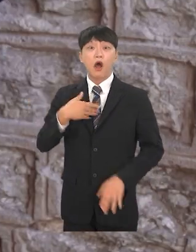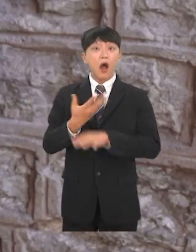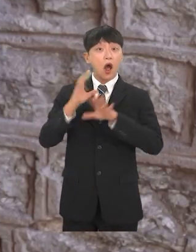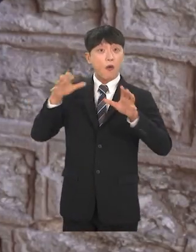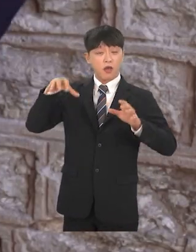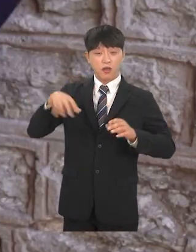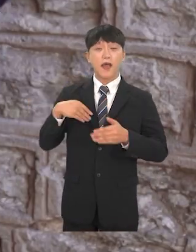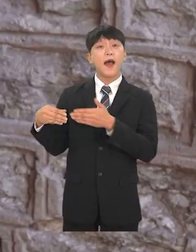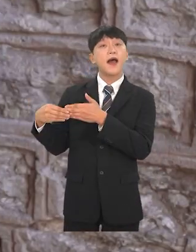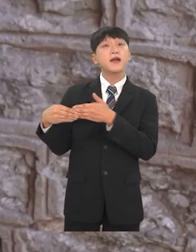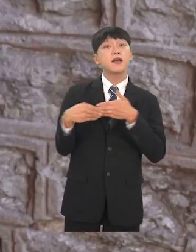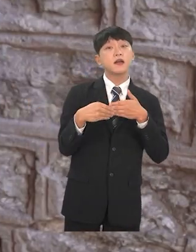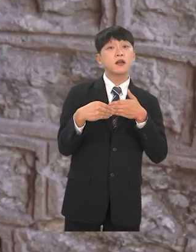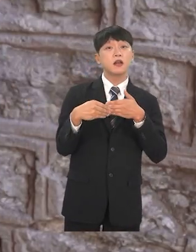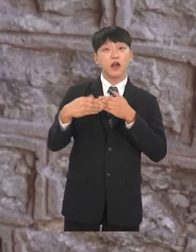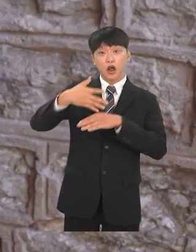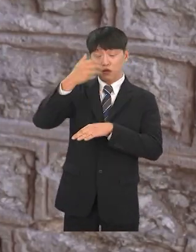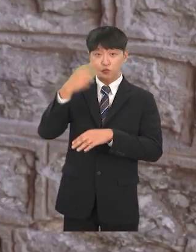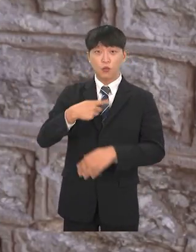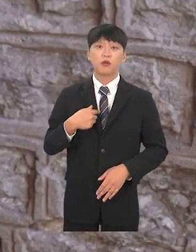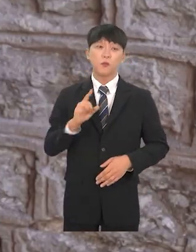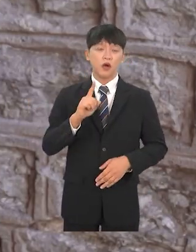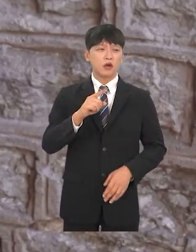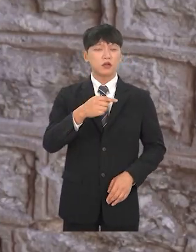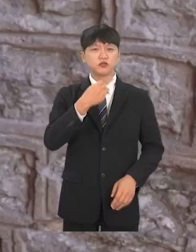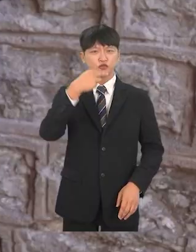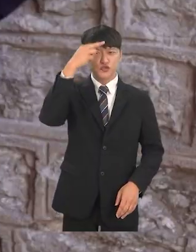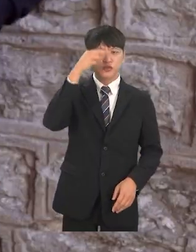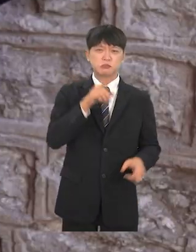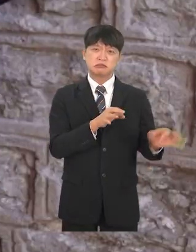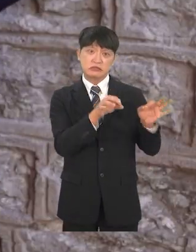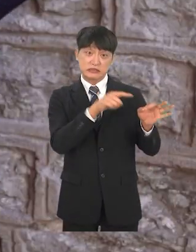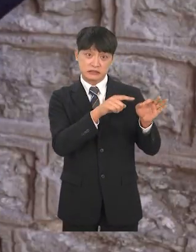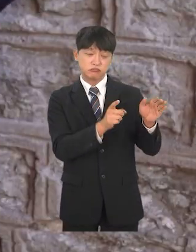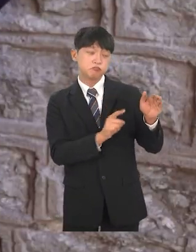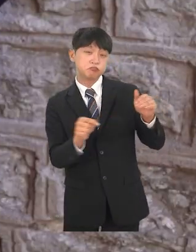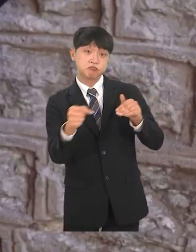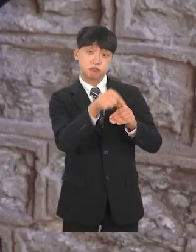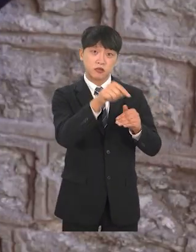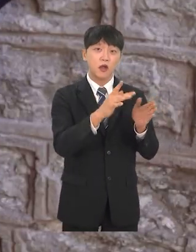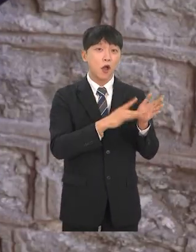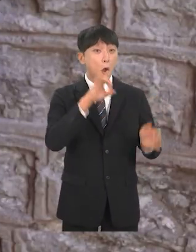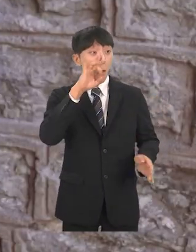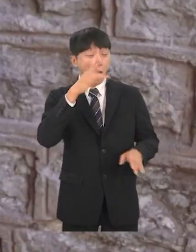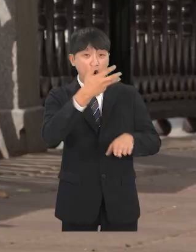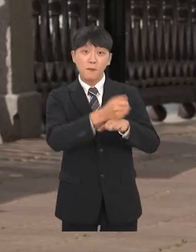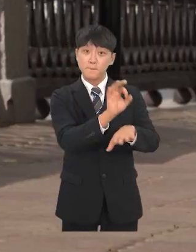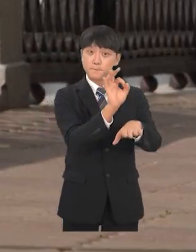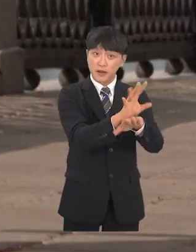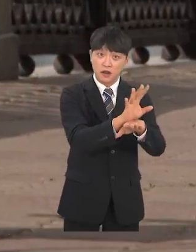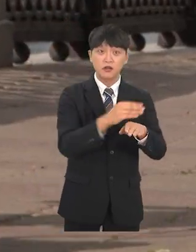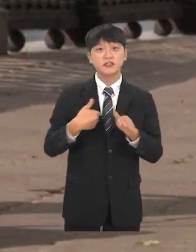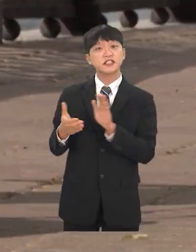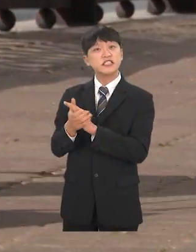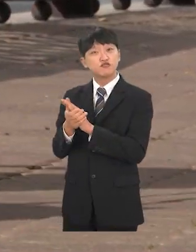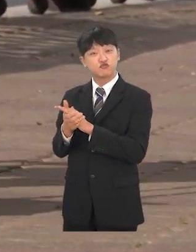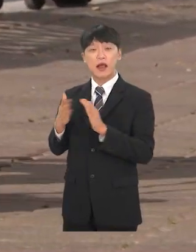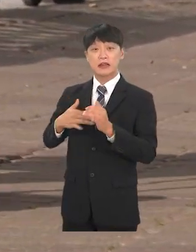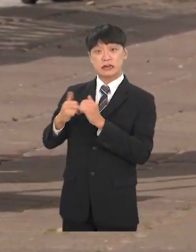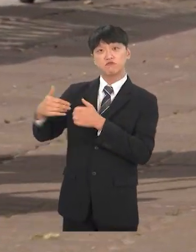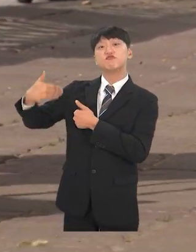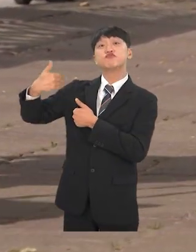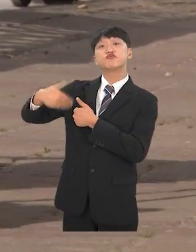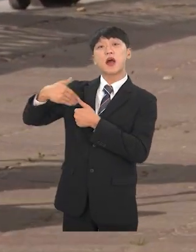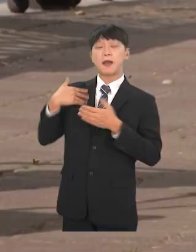등 투약을 권유하거나 스스로 유흥업소 등재해서 투약 및 호기심으로 구매 후 사용하는 경우, 친구나 지인 등의